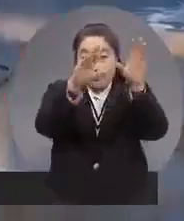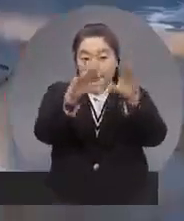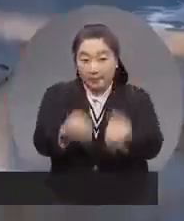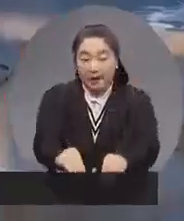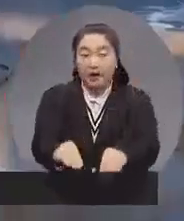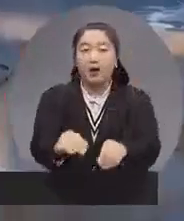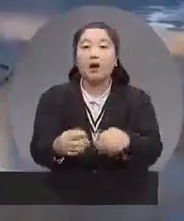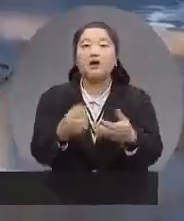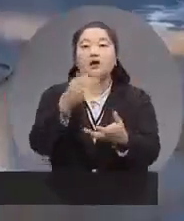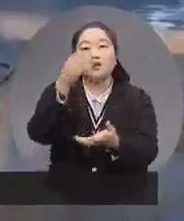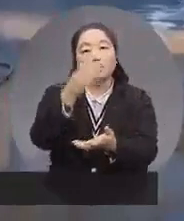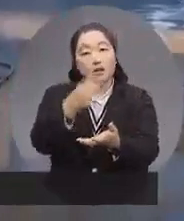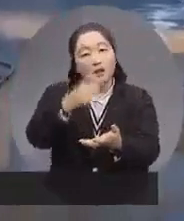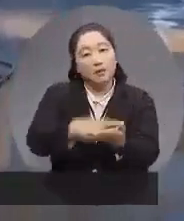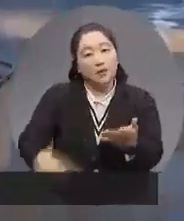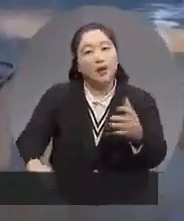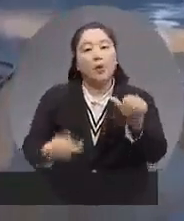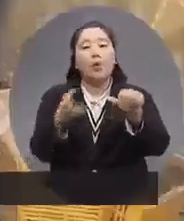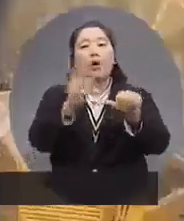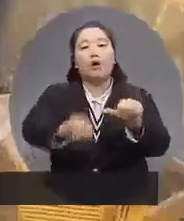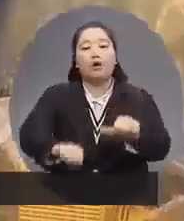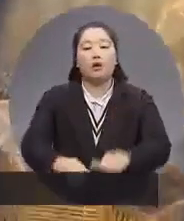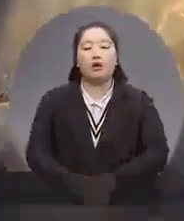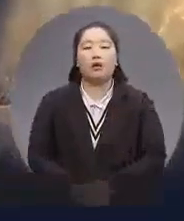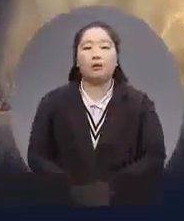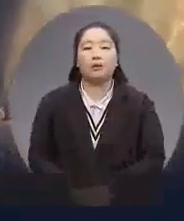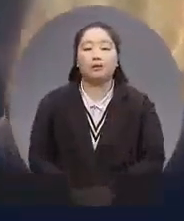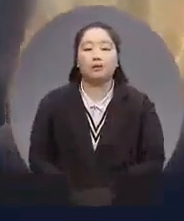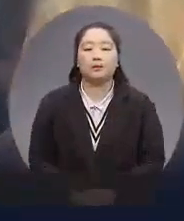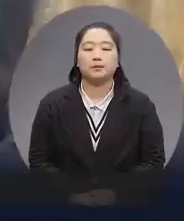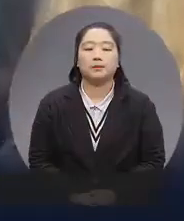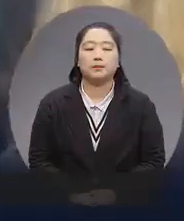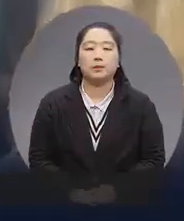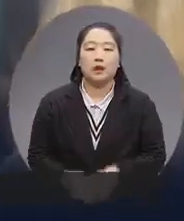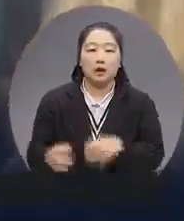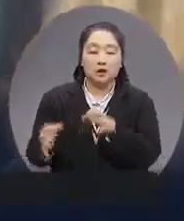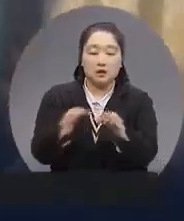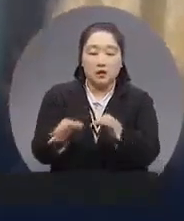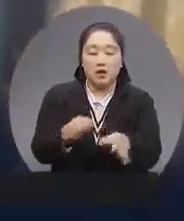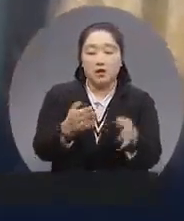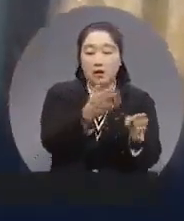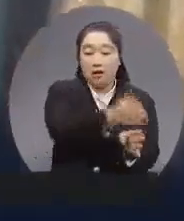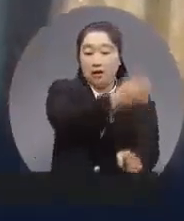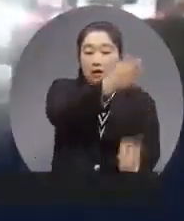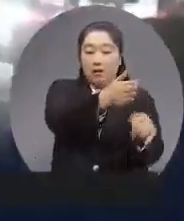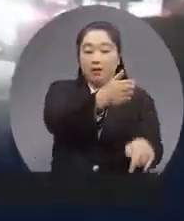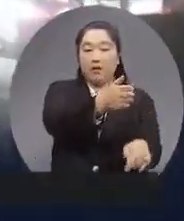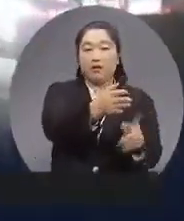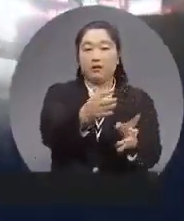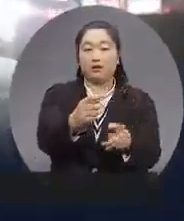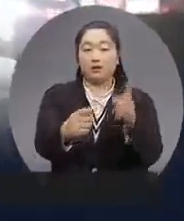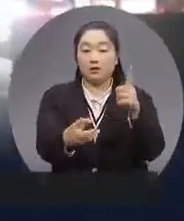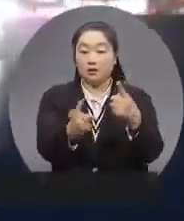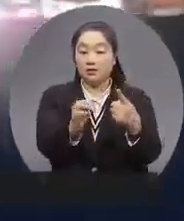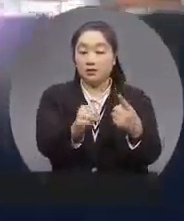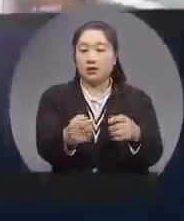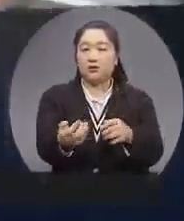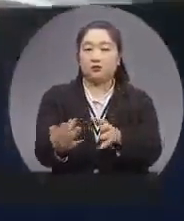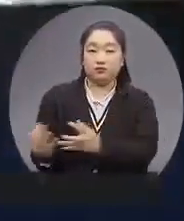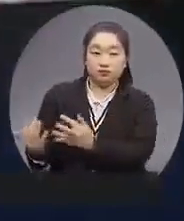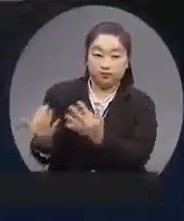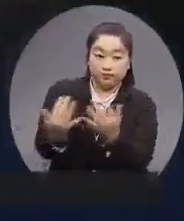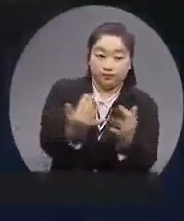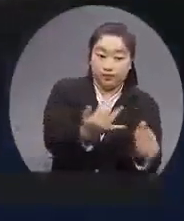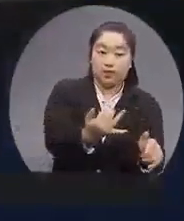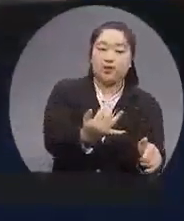5억원의 재산 피해를 추산했습니다 바로 학점하고 담화 사이니까 채 1m 그러니까 이제 구리 막 넘어가고 있는